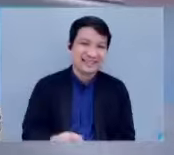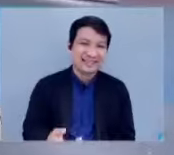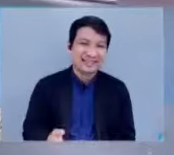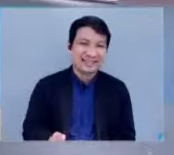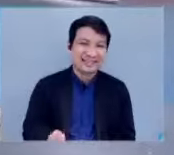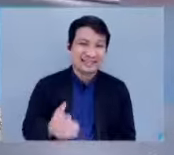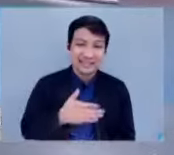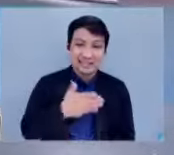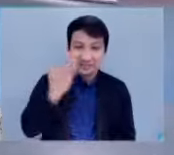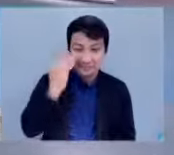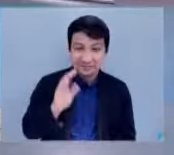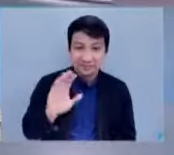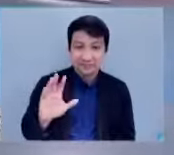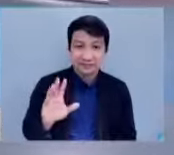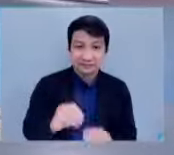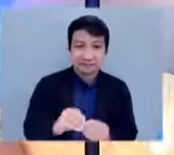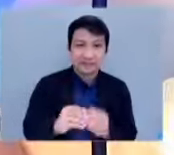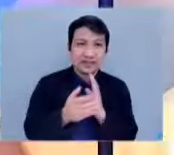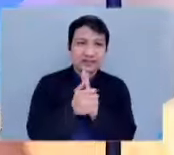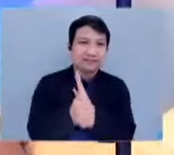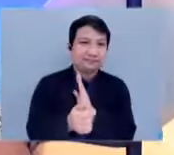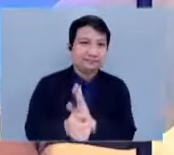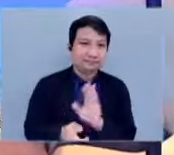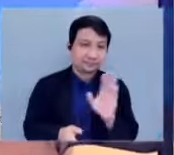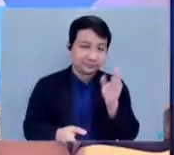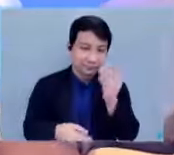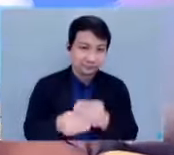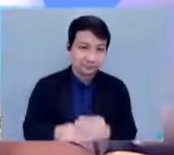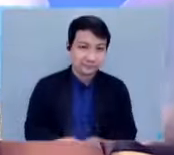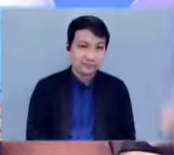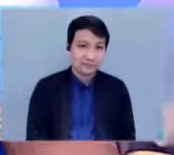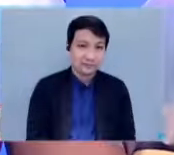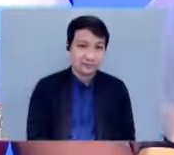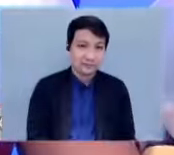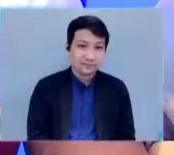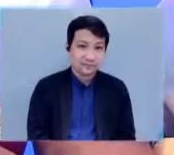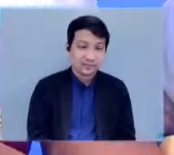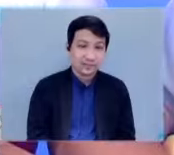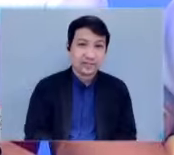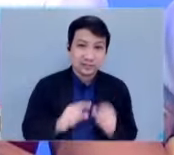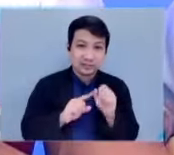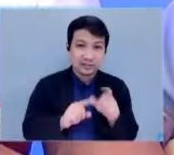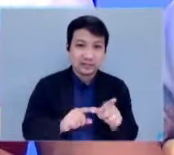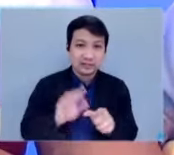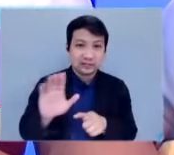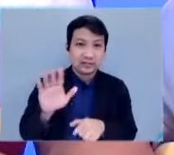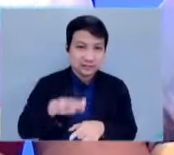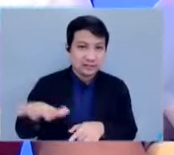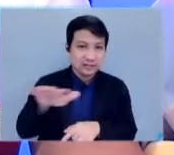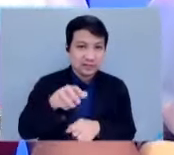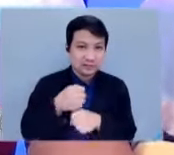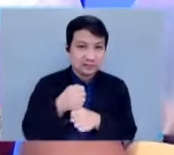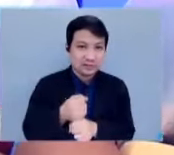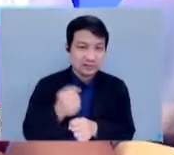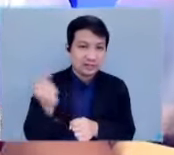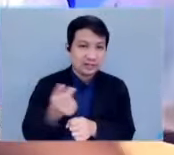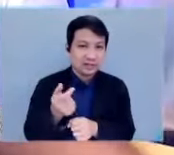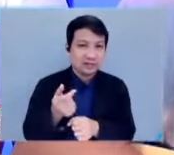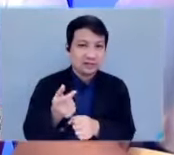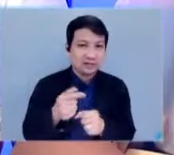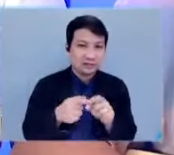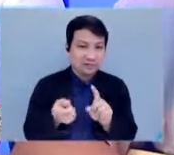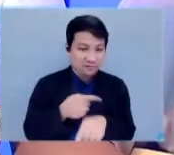balitaan natin sobrang talented nito nag-produce daw siya ng kanyang original song na siya lahat ang gumawa O OP wow from